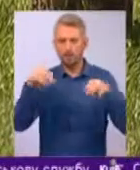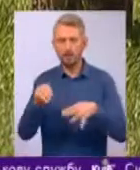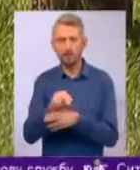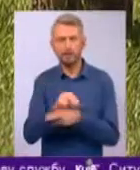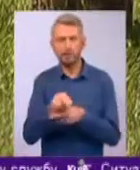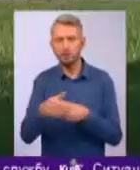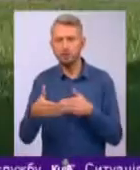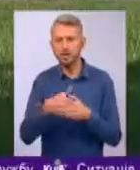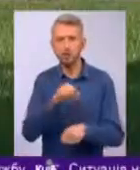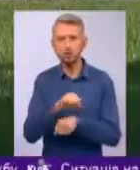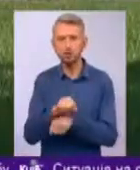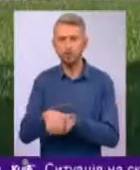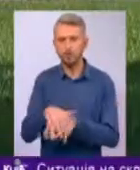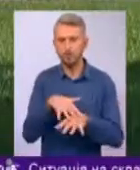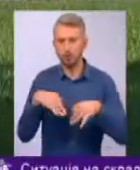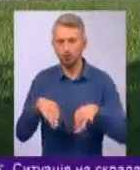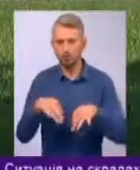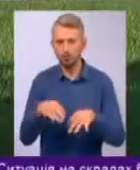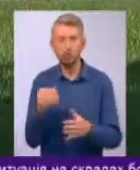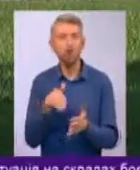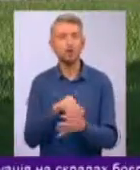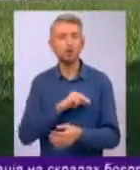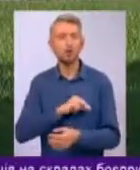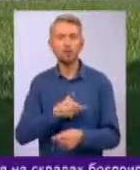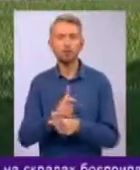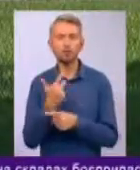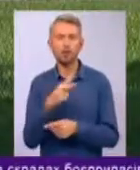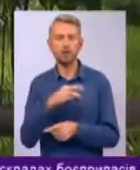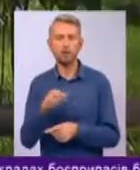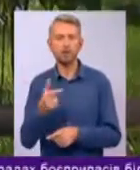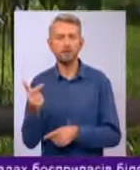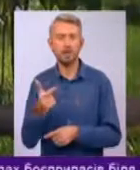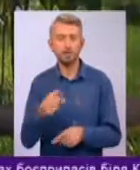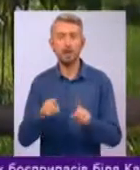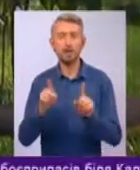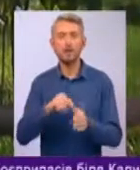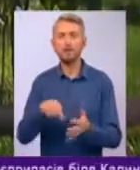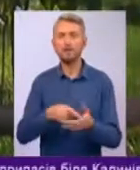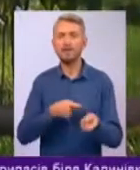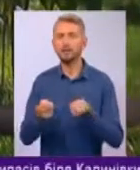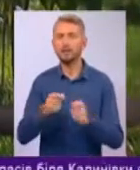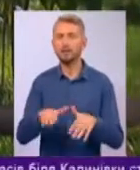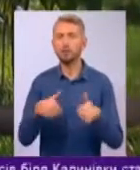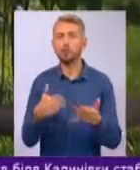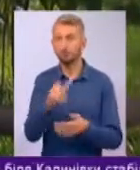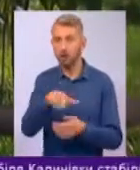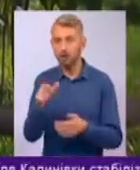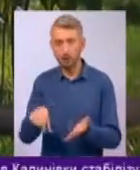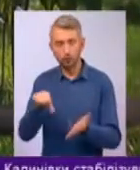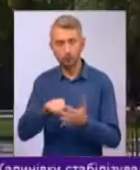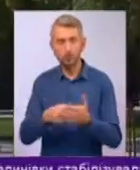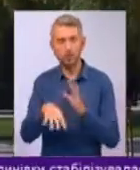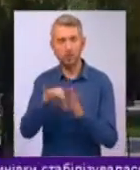відремонтують прилеглі зупинки громадського транспорту. Вартість робіт – більше 3 мільйонів гривень. Також у міській адміністрації пропонують киянам долучитись до